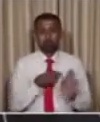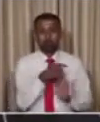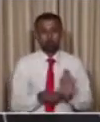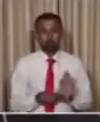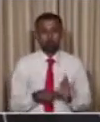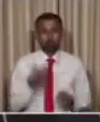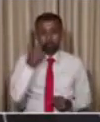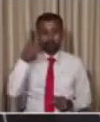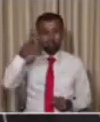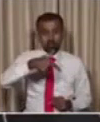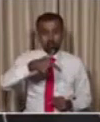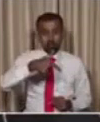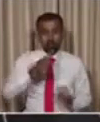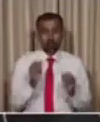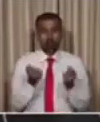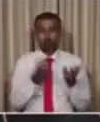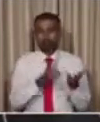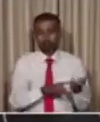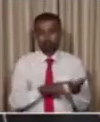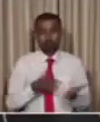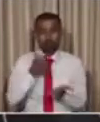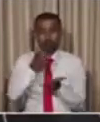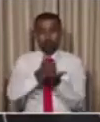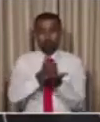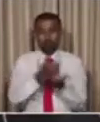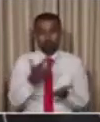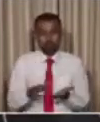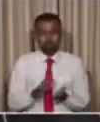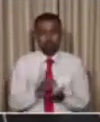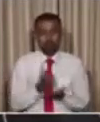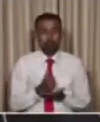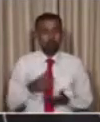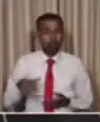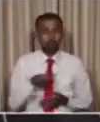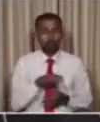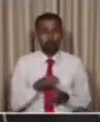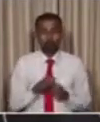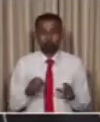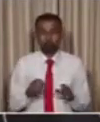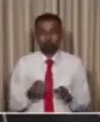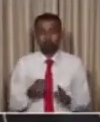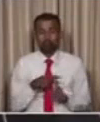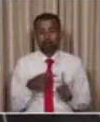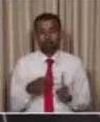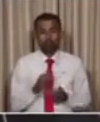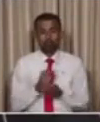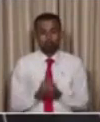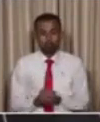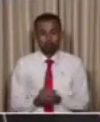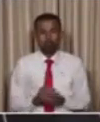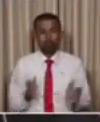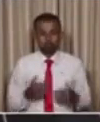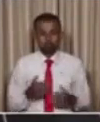ඛනිජ තෙල් සංස්ථාවෙන් ආරම්භ වෙලා මහ බැංකුව හරහා ගියා. ඒක බැංකු පද්ධතියට නොයා යම් ප්‍රමාණයකට ගලවා ගත්තත් තාම